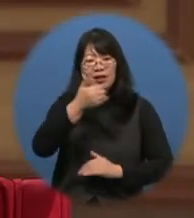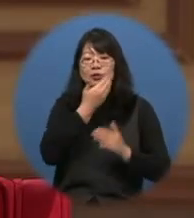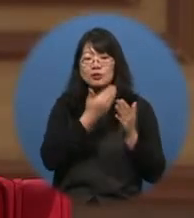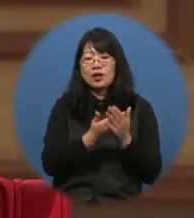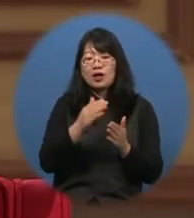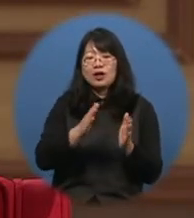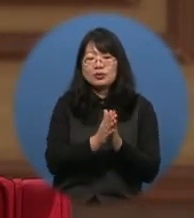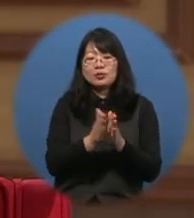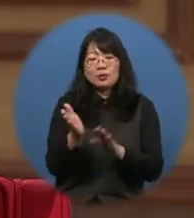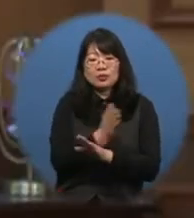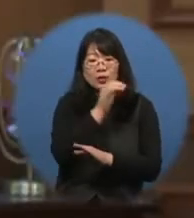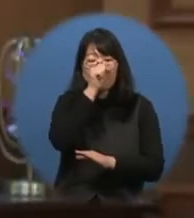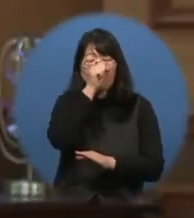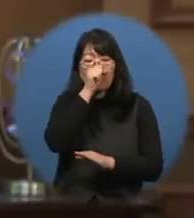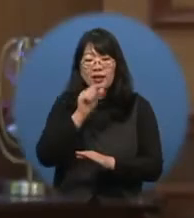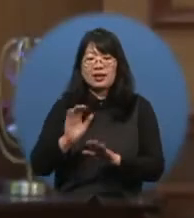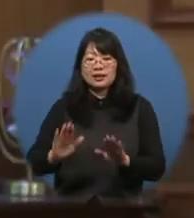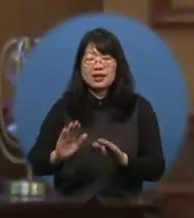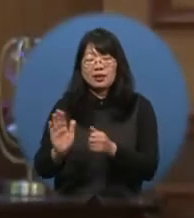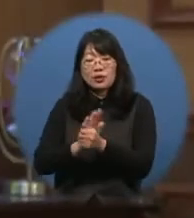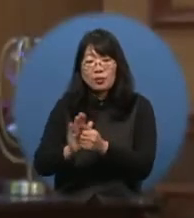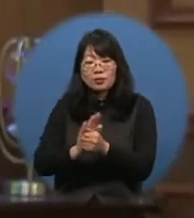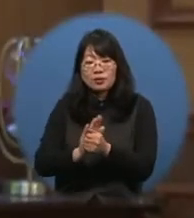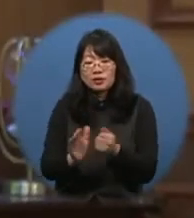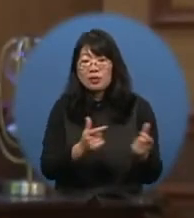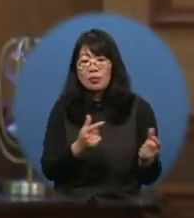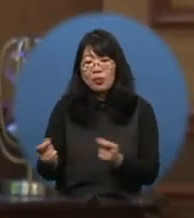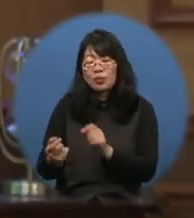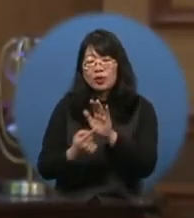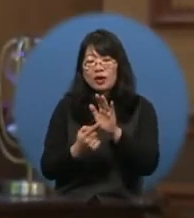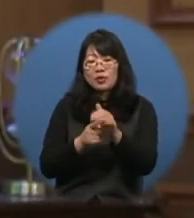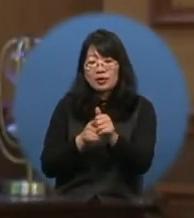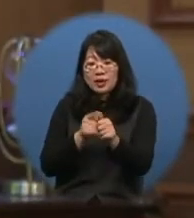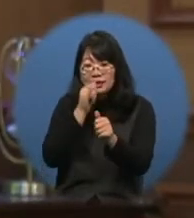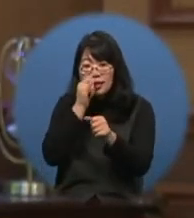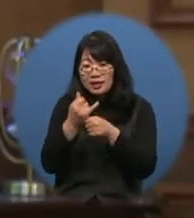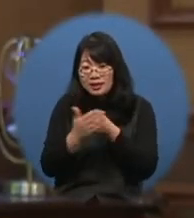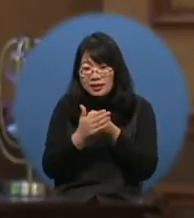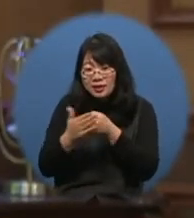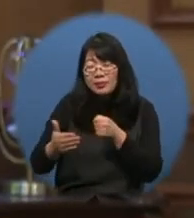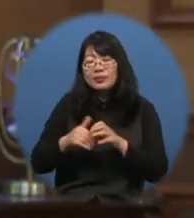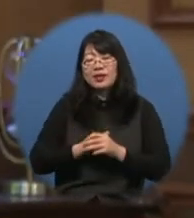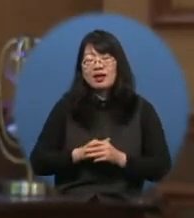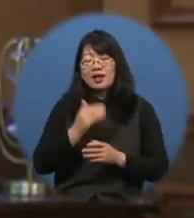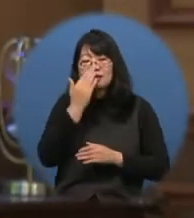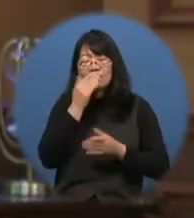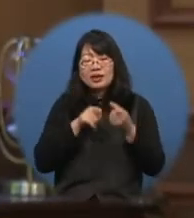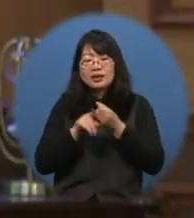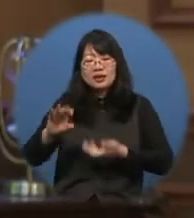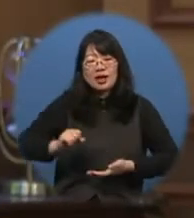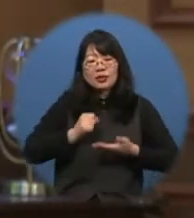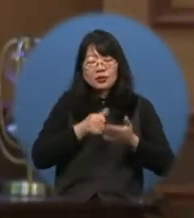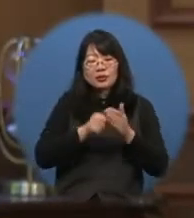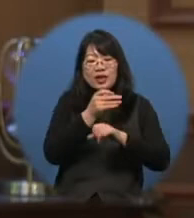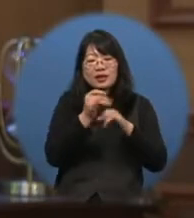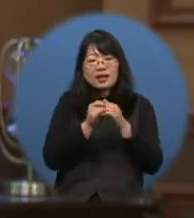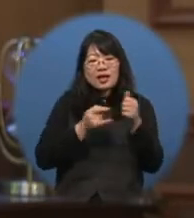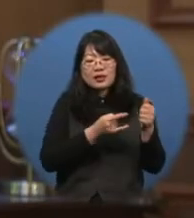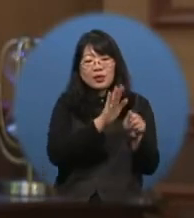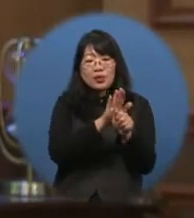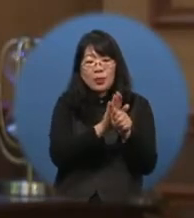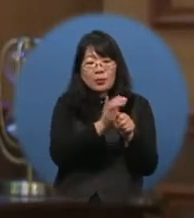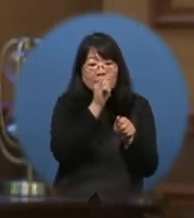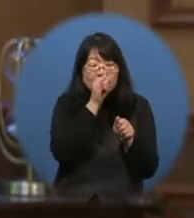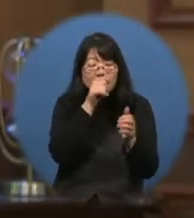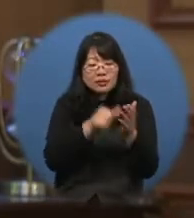그렇죠? 좋아야 된다. 요즘은 뭐 제품뿐 아니라 각종 서비스도 다 이 광고의 대상이 되고 하니까 네네. 선한 뜻을 갖고 소비자에게 도움이 되는